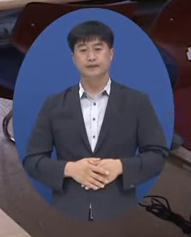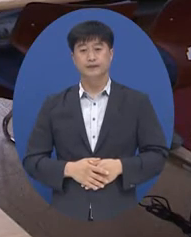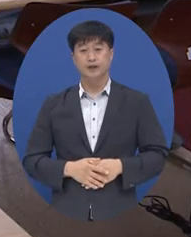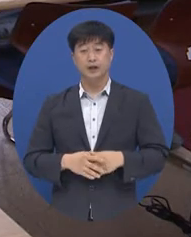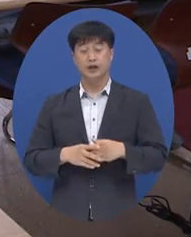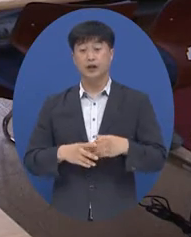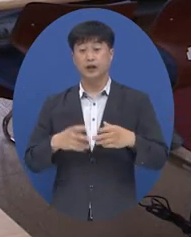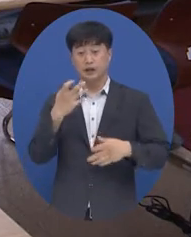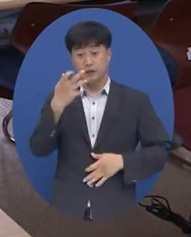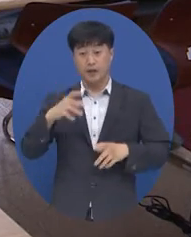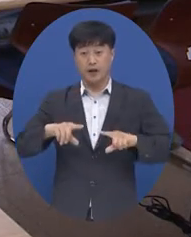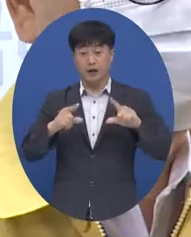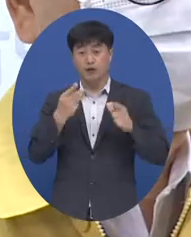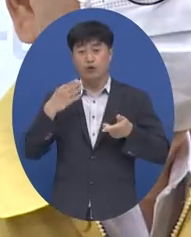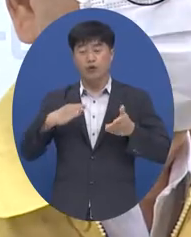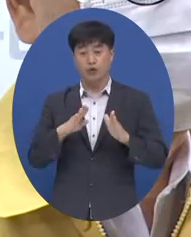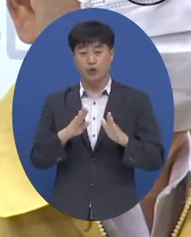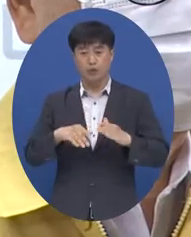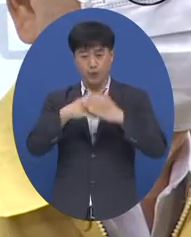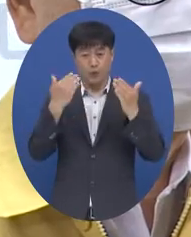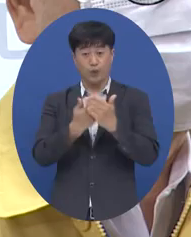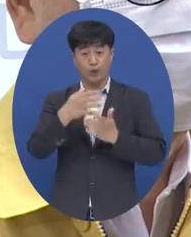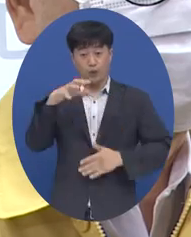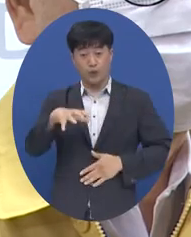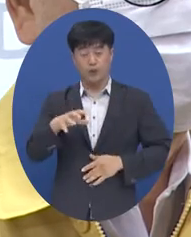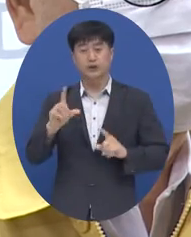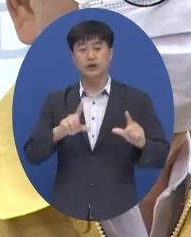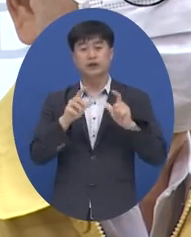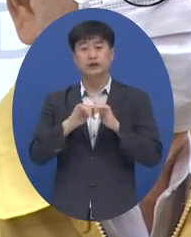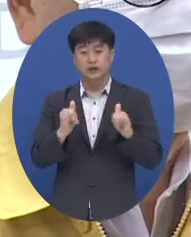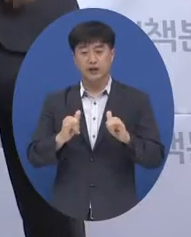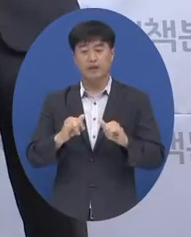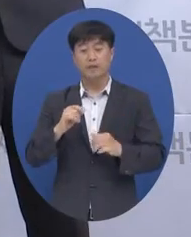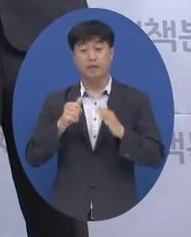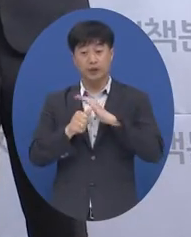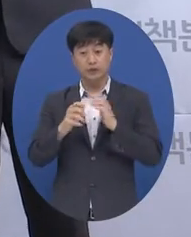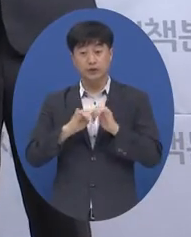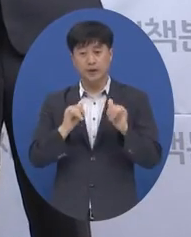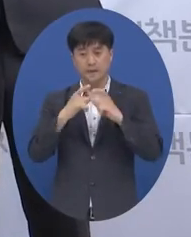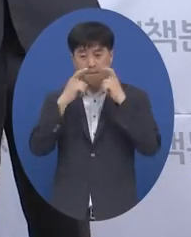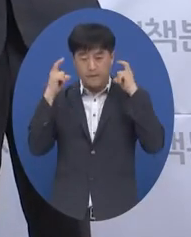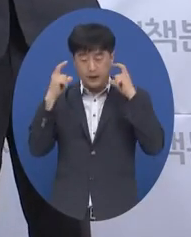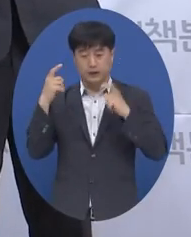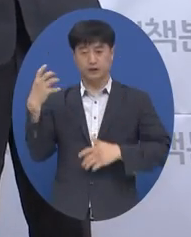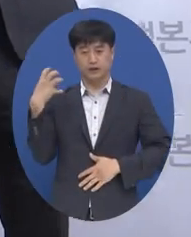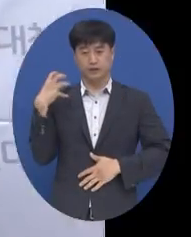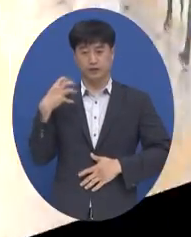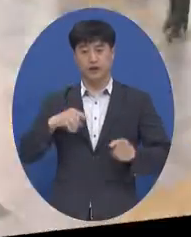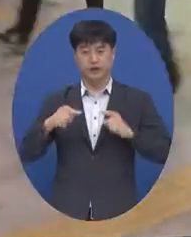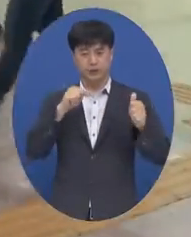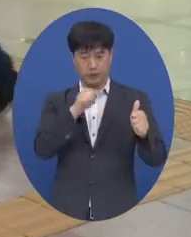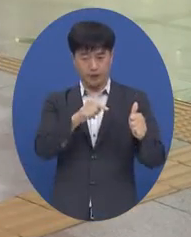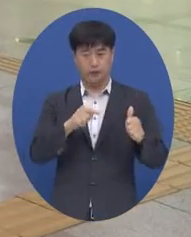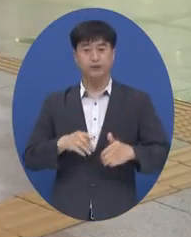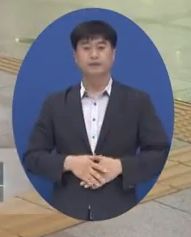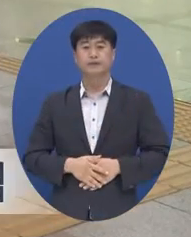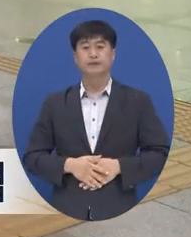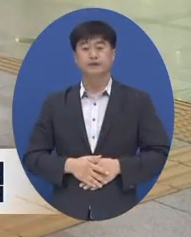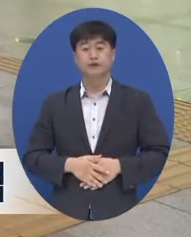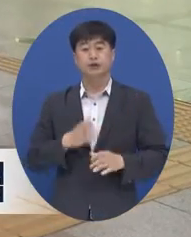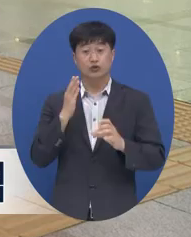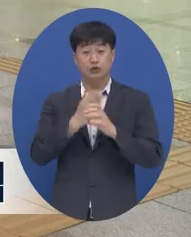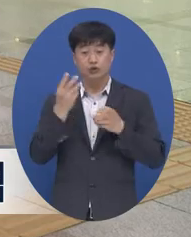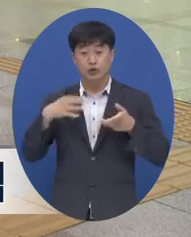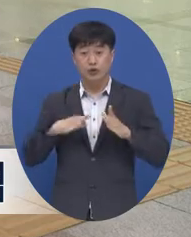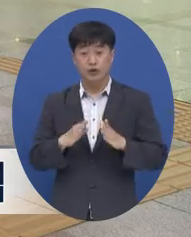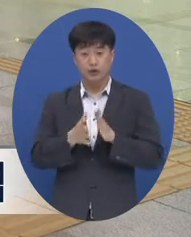지난 18일 경기도 전역 거주자와 방문자를 대상으로 마스크 착용 의무와 행정명령을 내린 경기도. 이 가운데